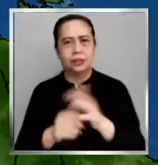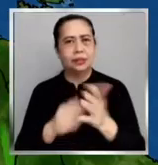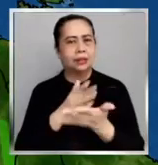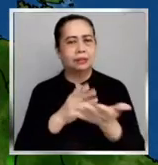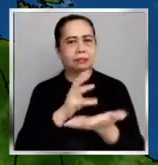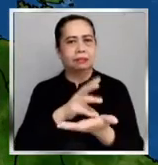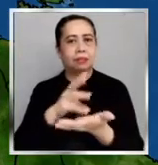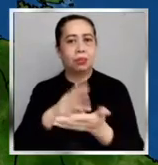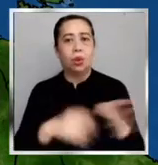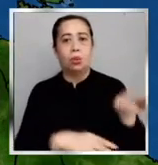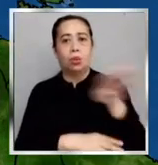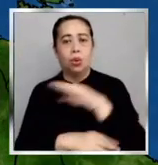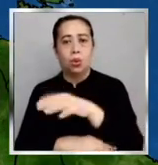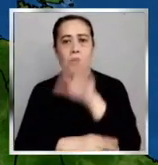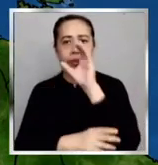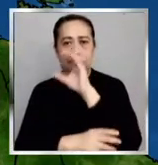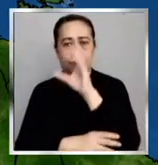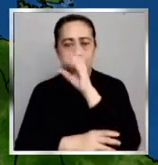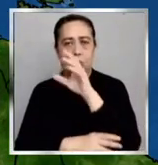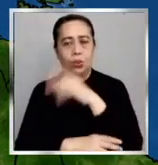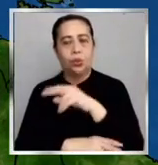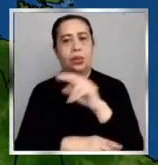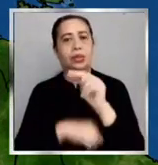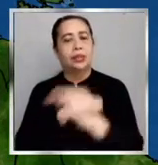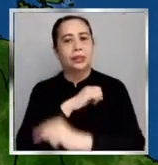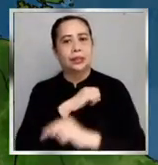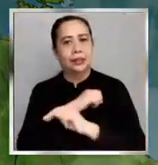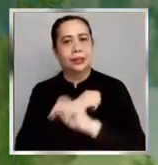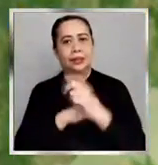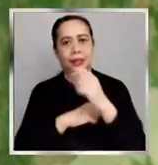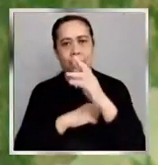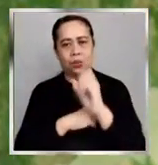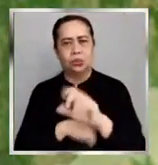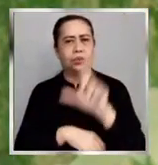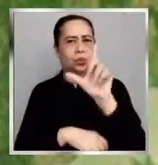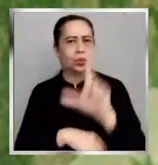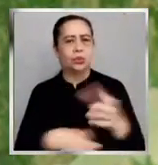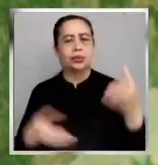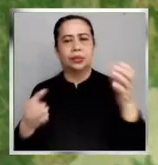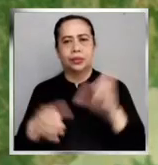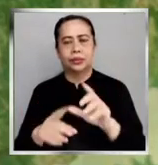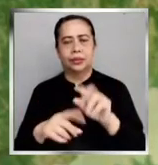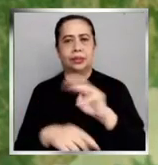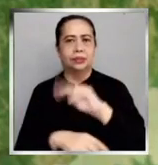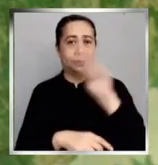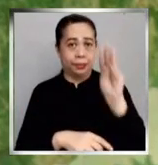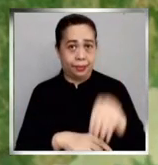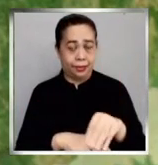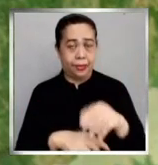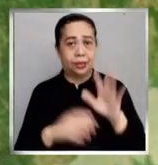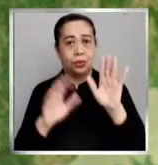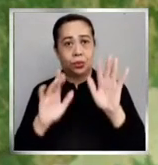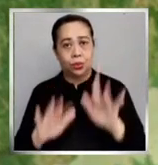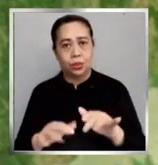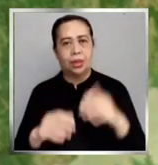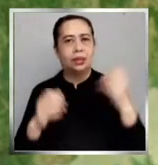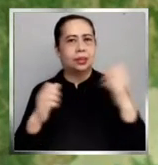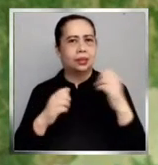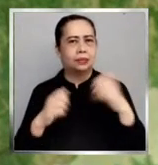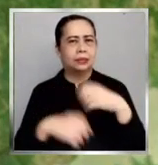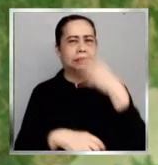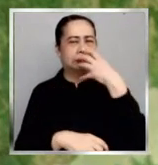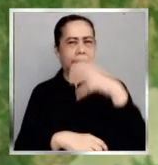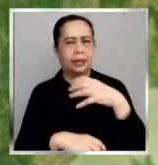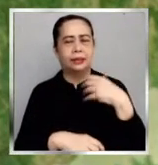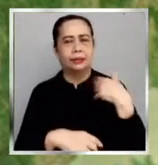Bohol, Cebu at Negros provinces. Maliit din ang posibilidad ng ulan sa Metro Manila kung saan inaasahan ang mainit na